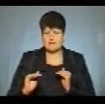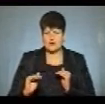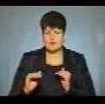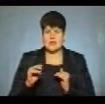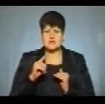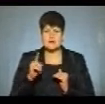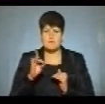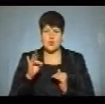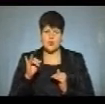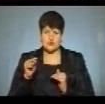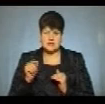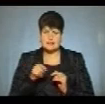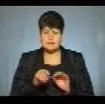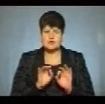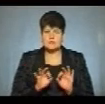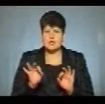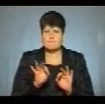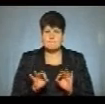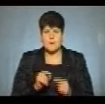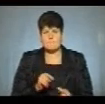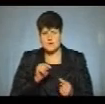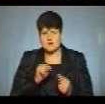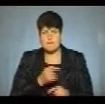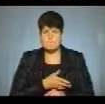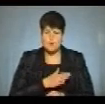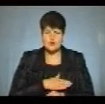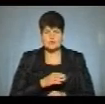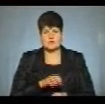Клименка. У цій книзі розповідається про протистояння